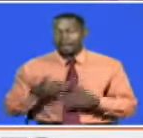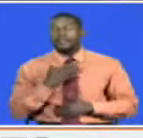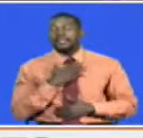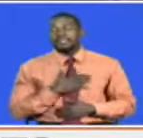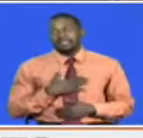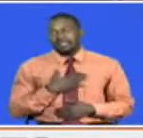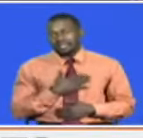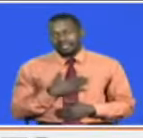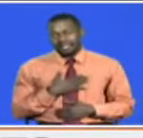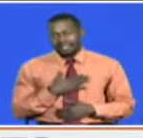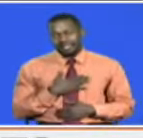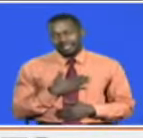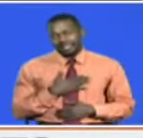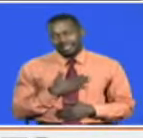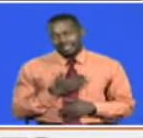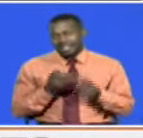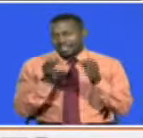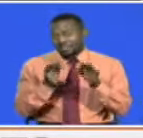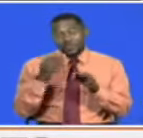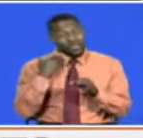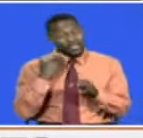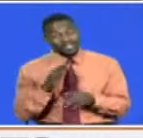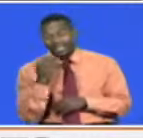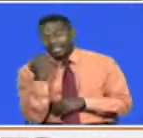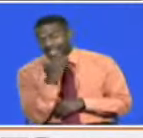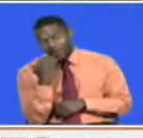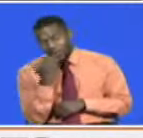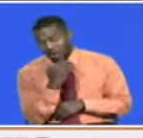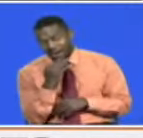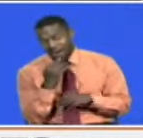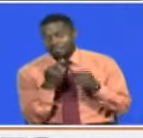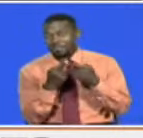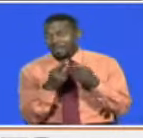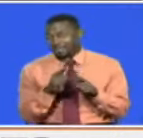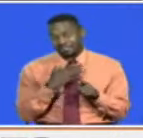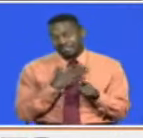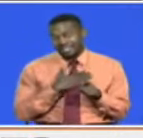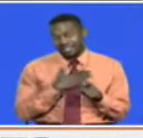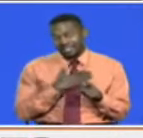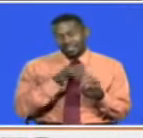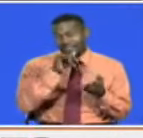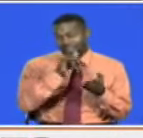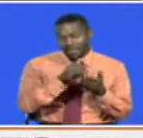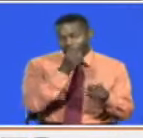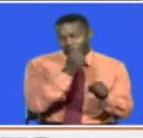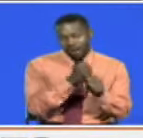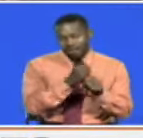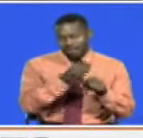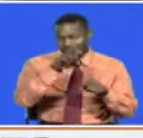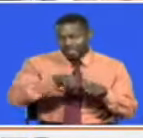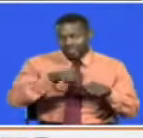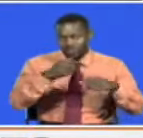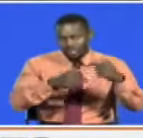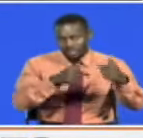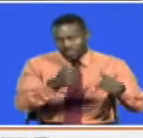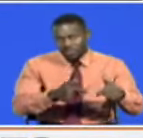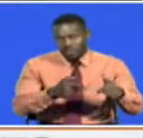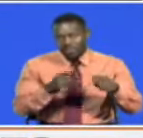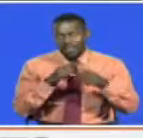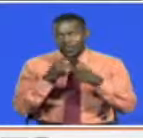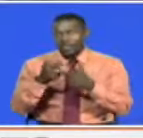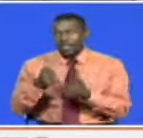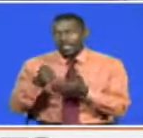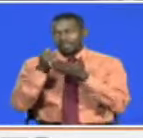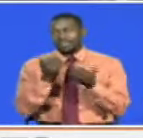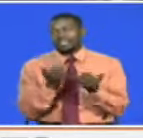Tafadhali, hata kama mtaki Rigathi Gachagua, wacheni hiyo kazi yake isimame. Isaidie watoto wetu, si